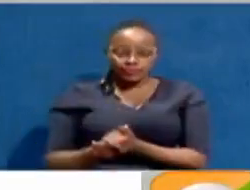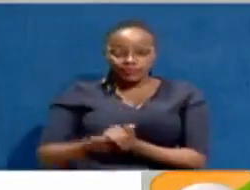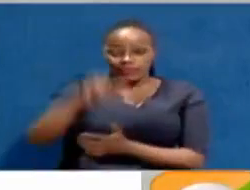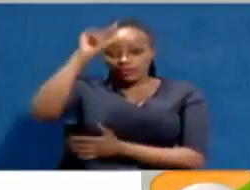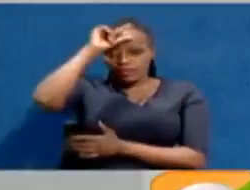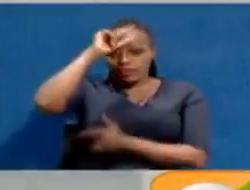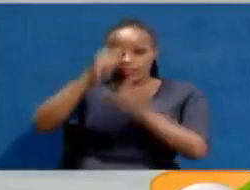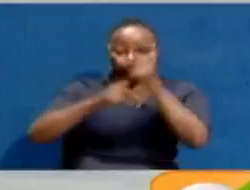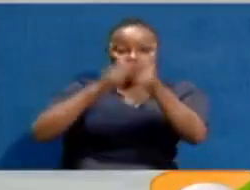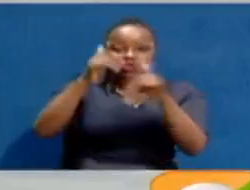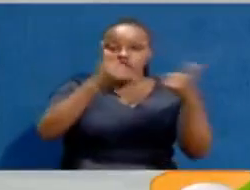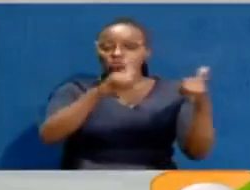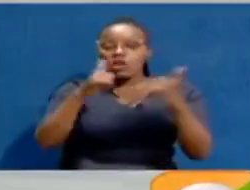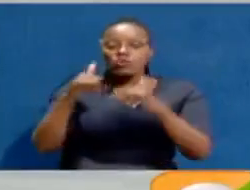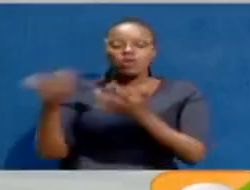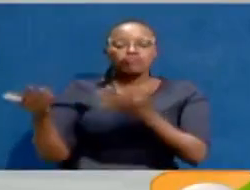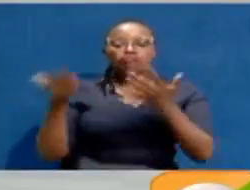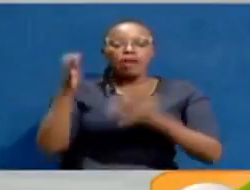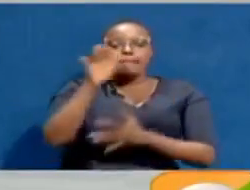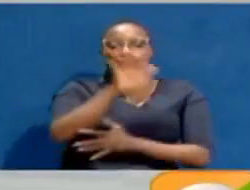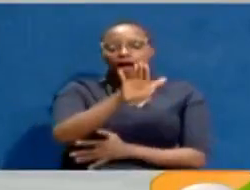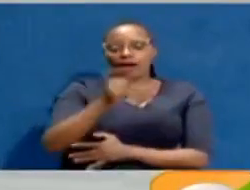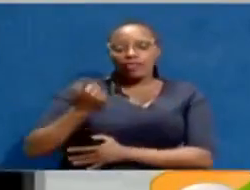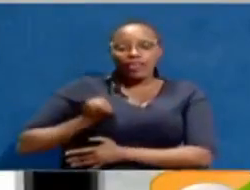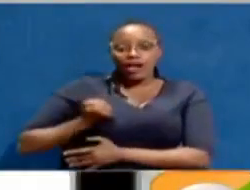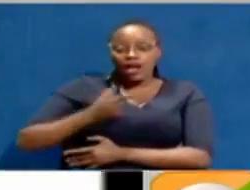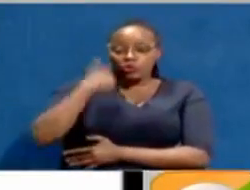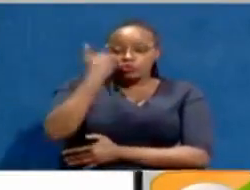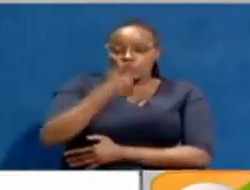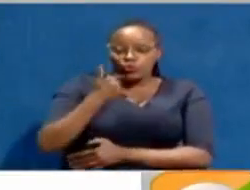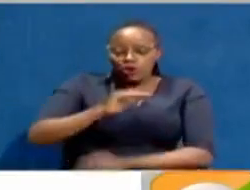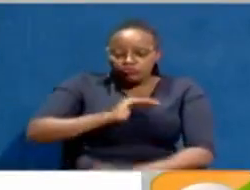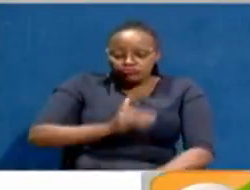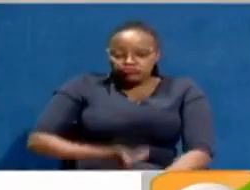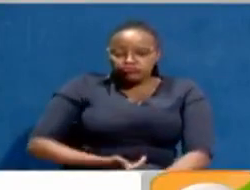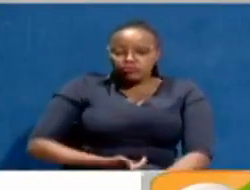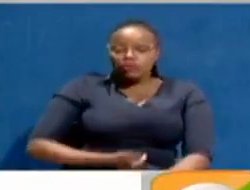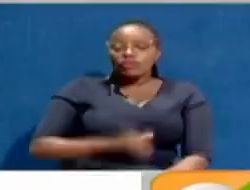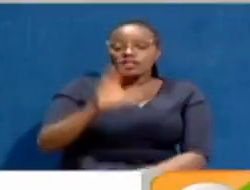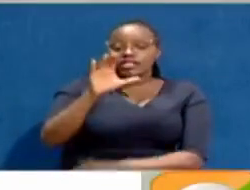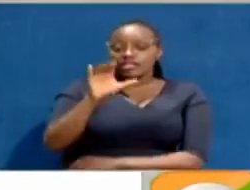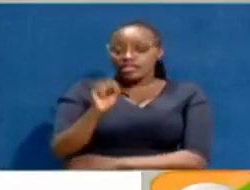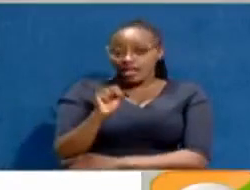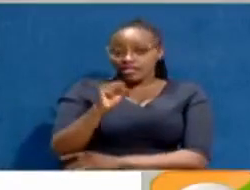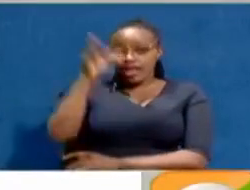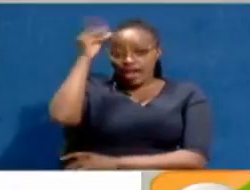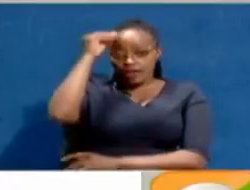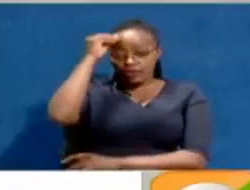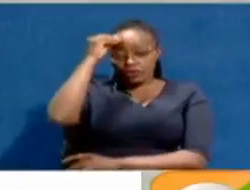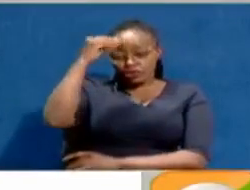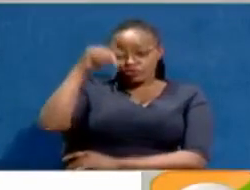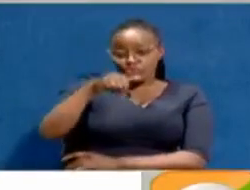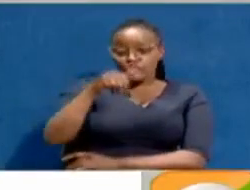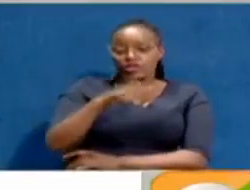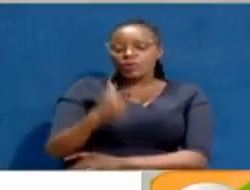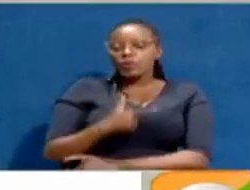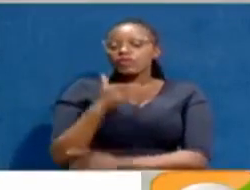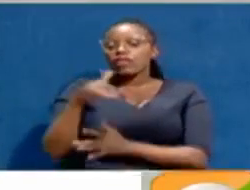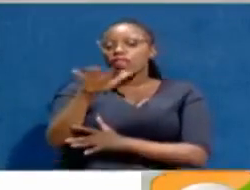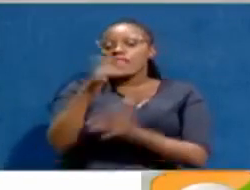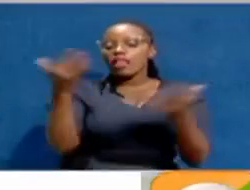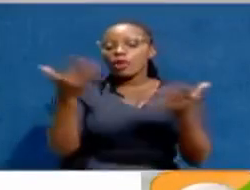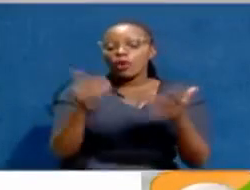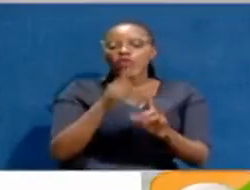Serikali imeendeleza juhudi za kuwarejesha shuleni wasichana wajawazito. Waziri George Magoha leo akitembelea kaunti